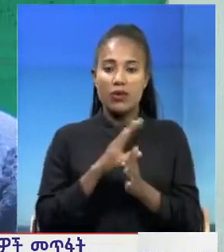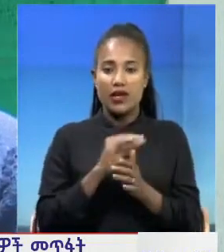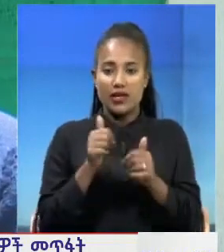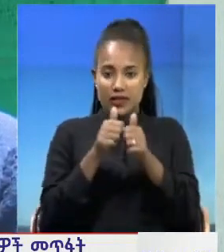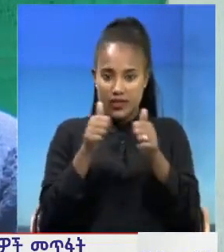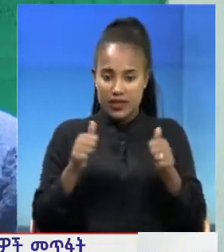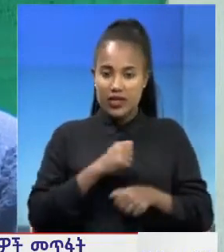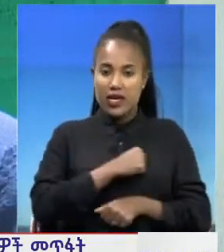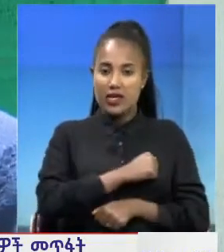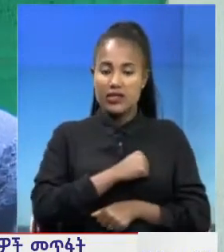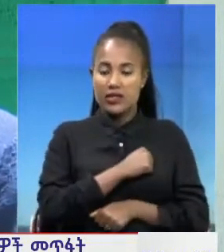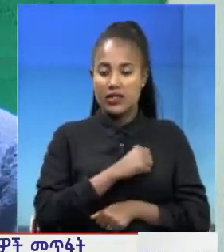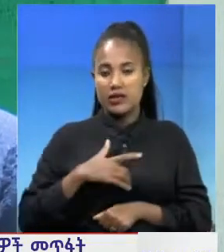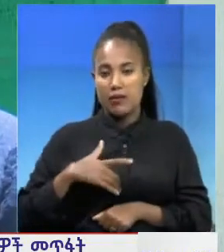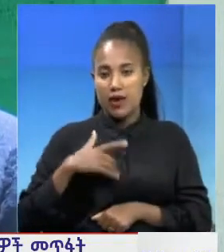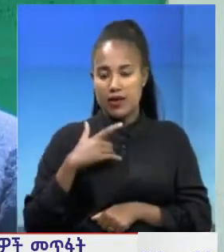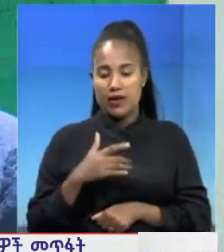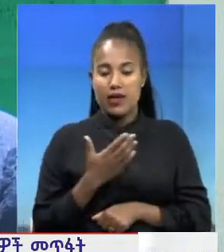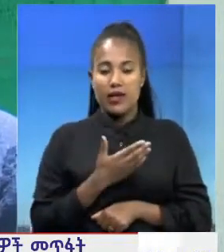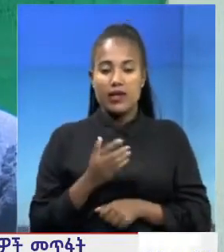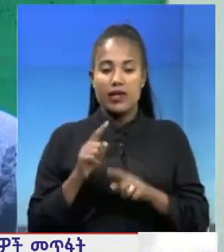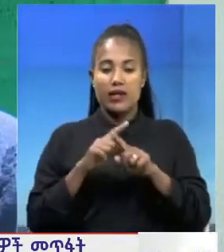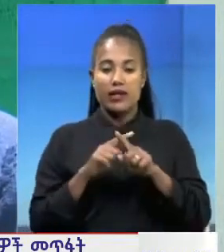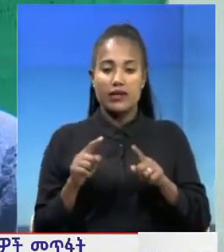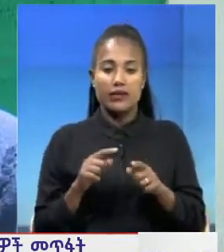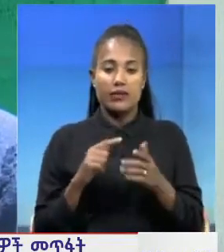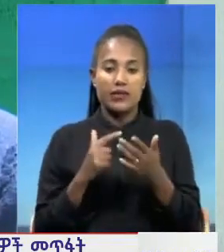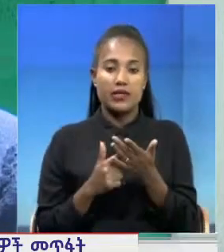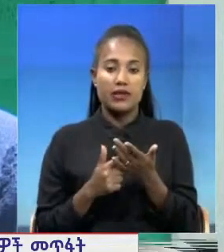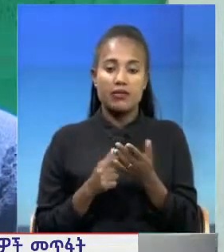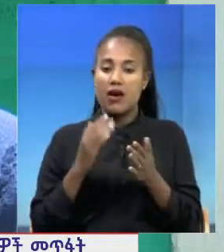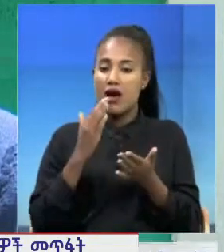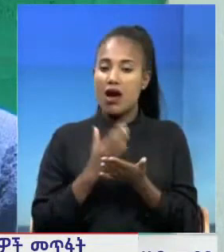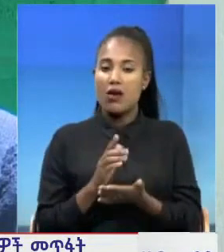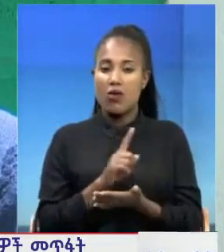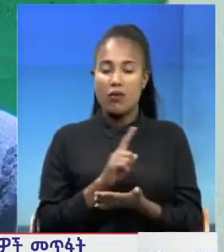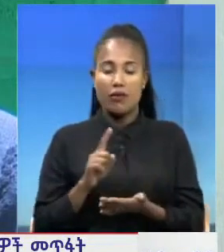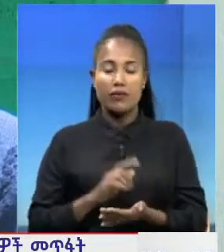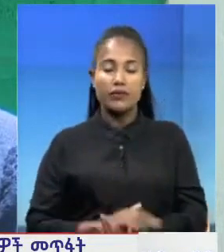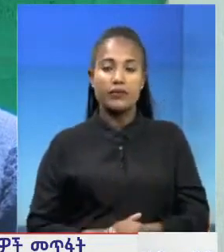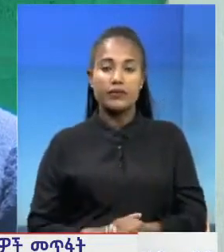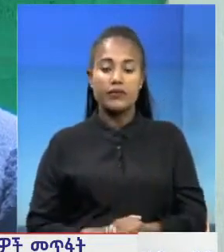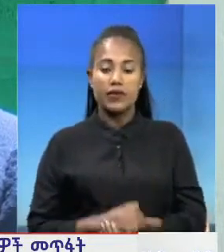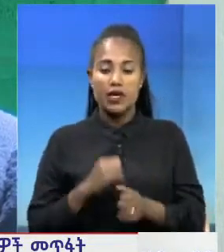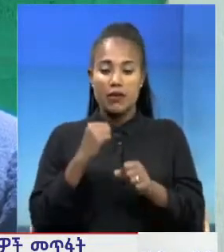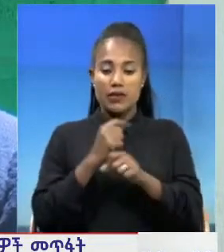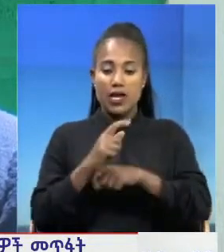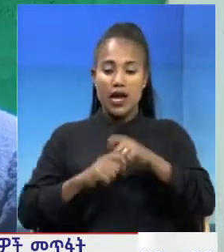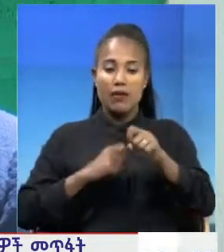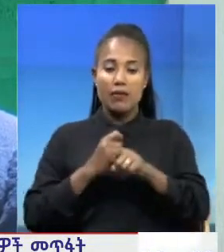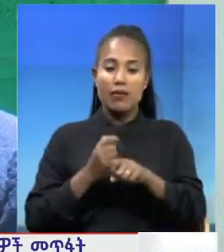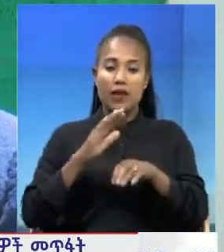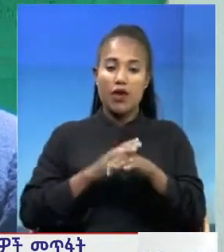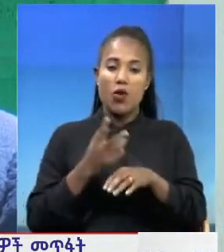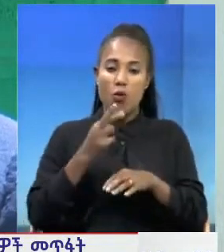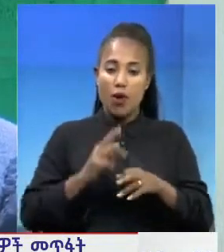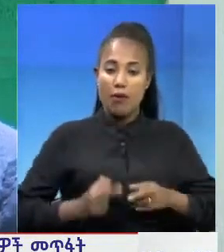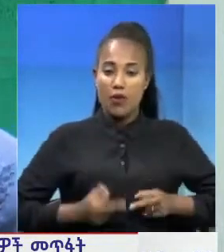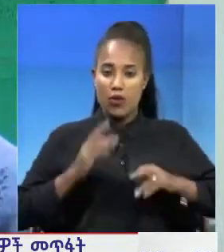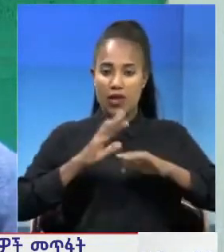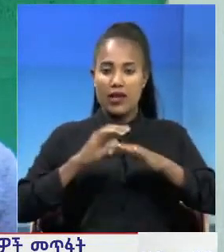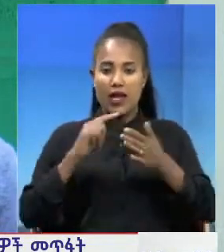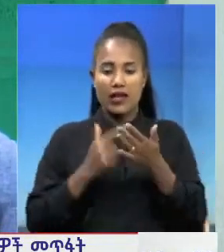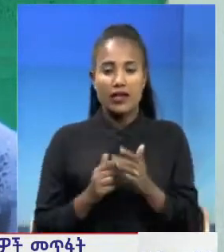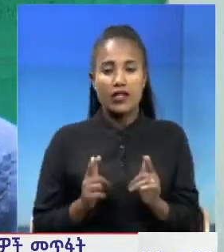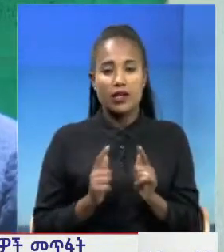እጅግ ሀዘን ነው የተሰማን። ነገር ግን በዚህ አንቆምም። በስራ አለም ላይ ወይንም በህይወት ላይ እንደዚህ